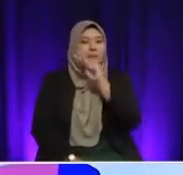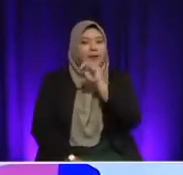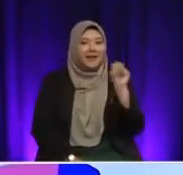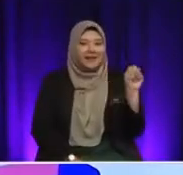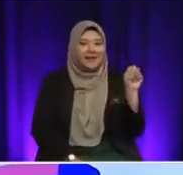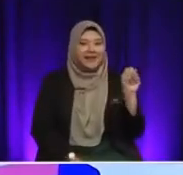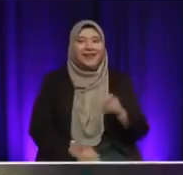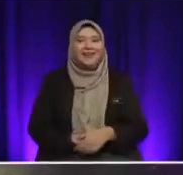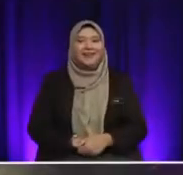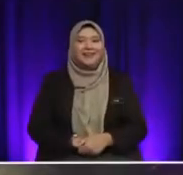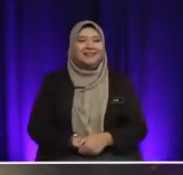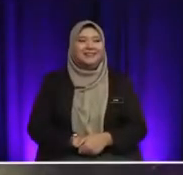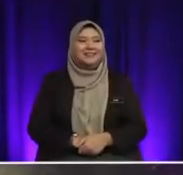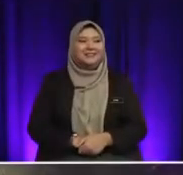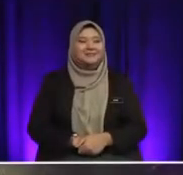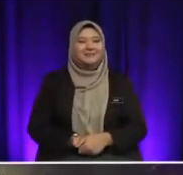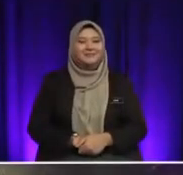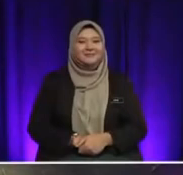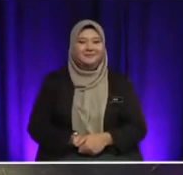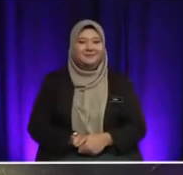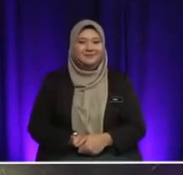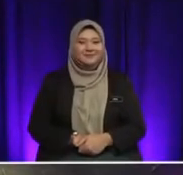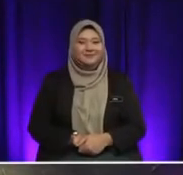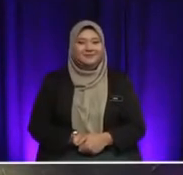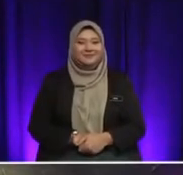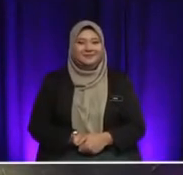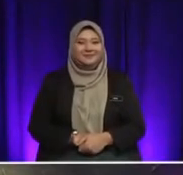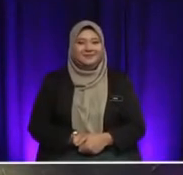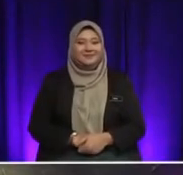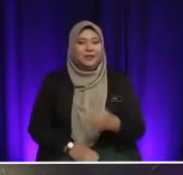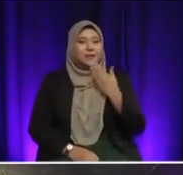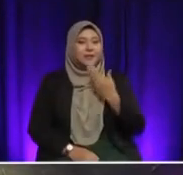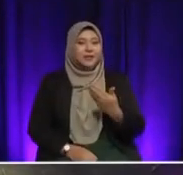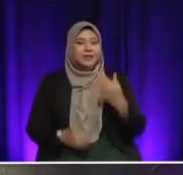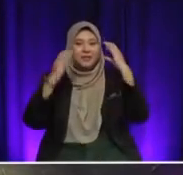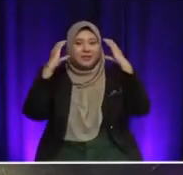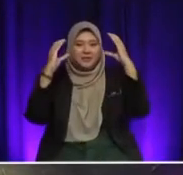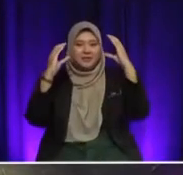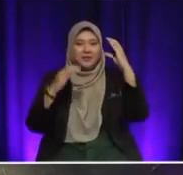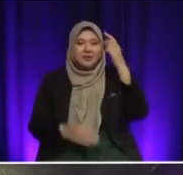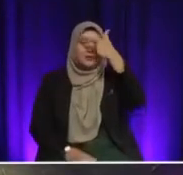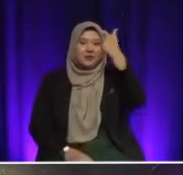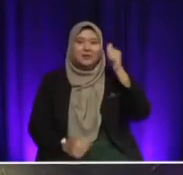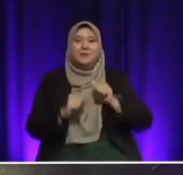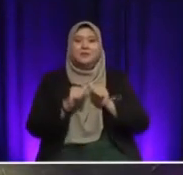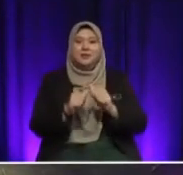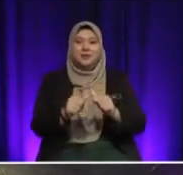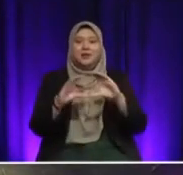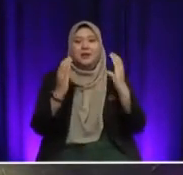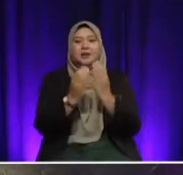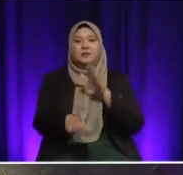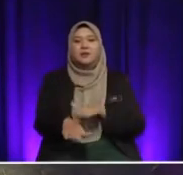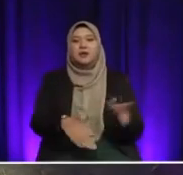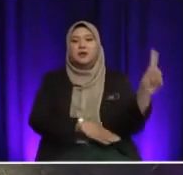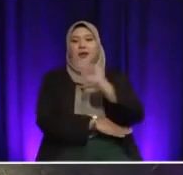Titi Wangsa. Selamat datang Cikgu ke Didik TV KPM. Terima kasih kerana bersama-sama dengan kami. Sebelum itu, murid-murid di rumah dan Cikgu Rumaizah, hari